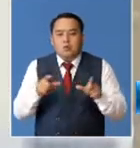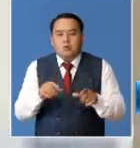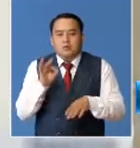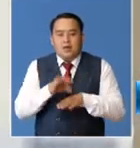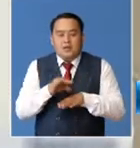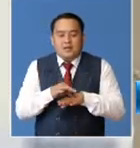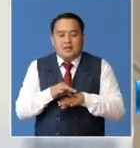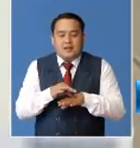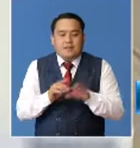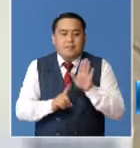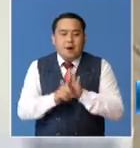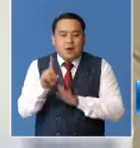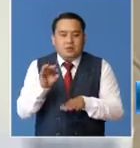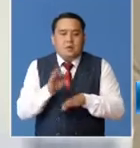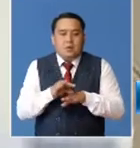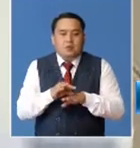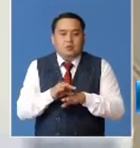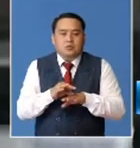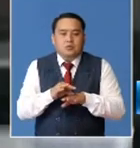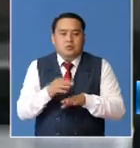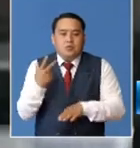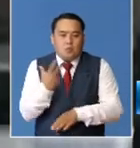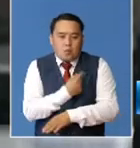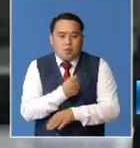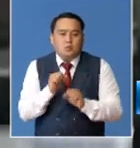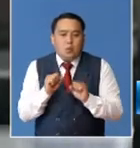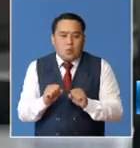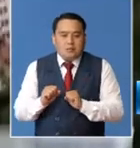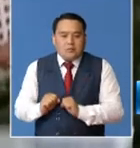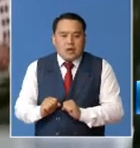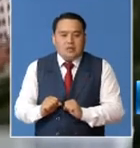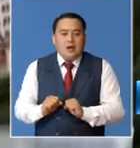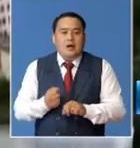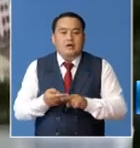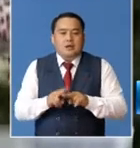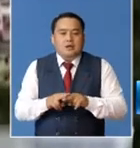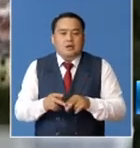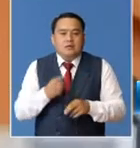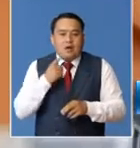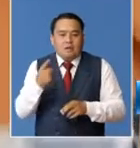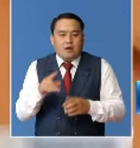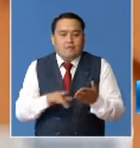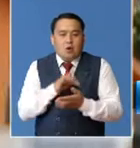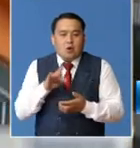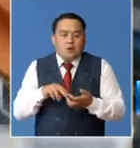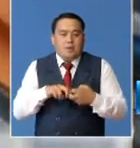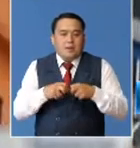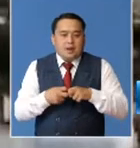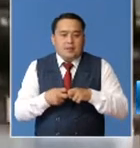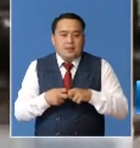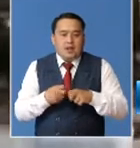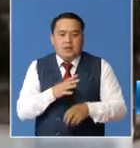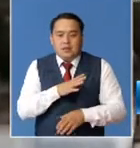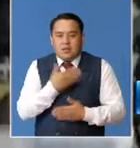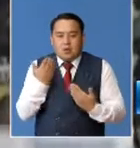подозрением на вирус. Поначалу атаку болезни удалось сбивать с помощью вакцин. Однако основной удар грипп нанес издалека. В городах проблем с медикаментами, как